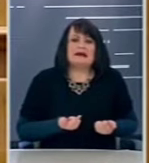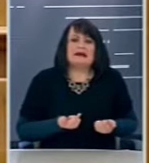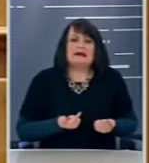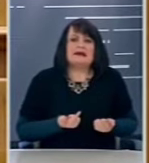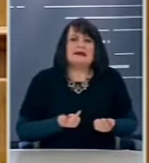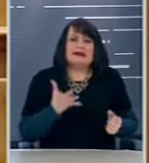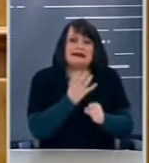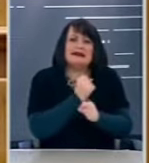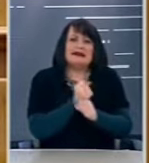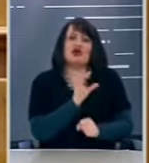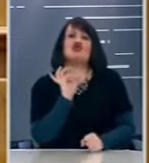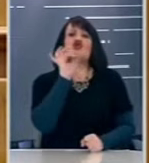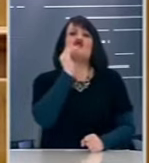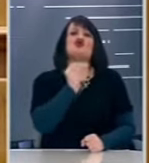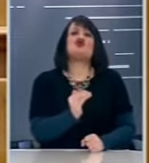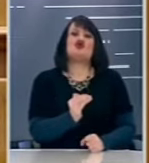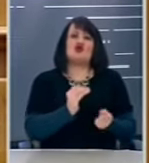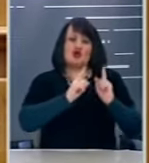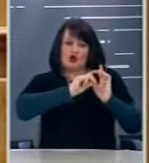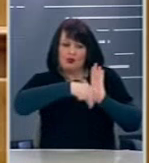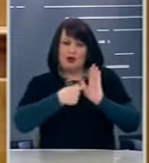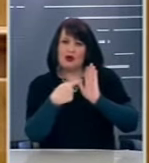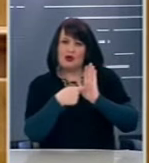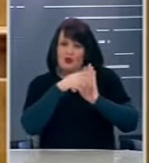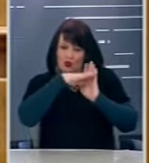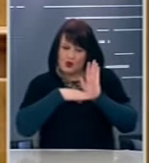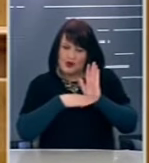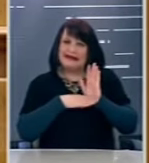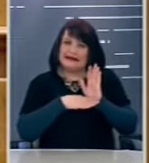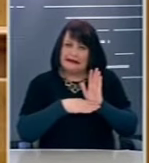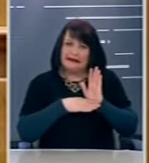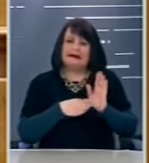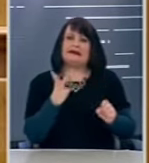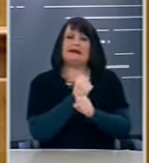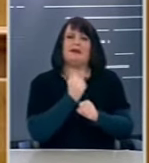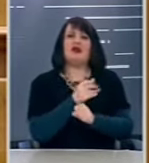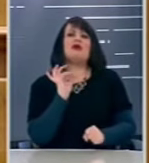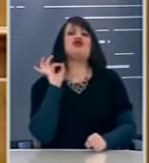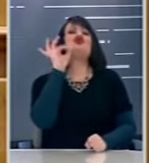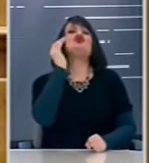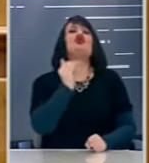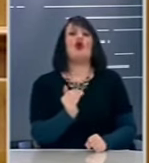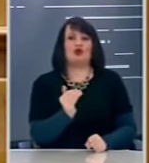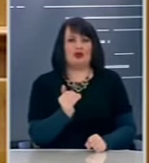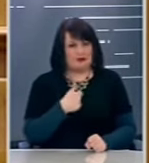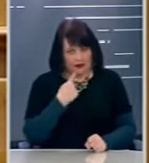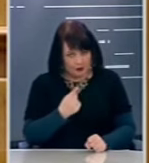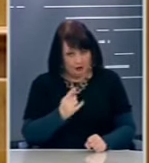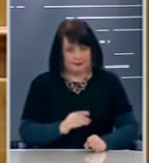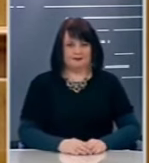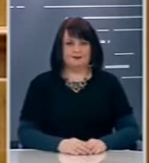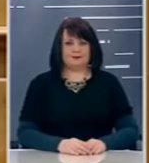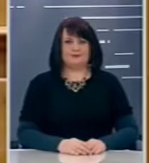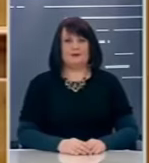να πετύχουμε τους στόχους υλοποίησης του προγράμματος και να πετύχουμε τους στόχους του προγράμματος. Νομίζω ότι είναι